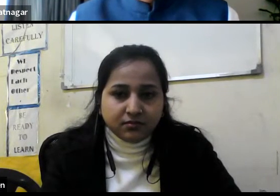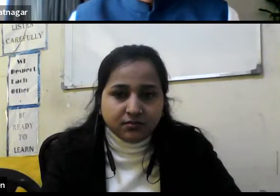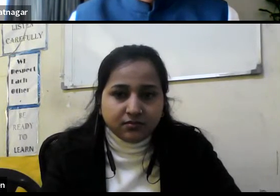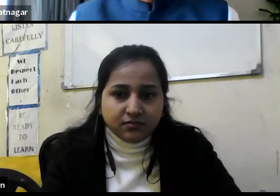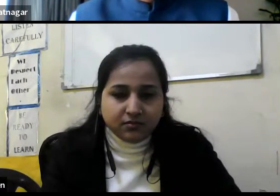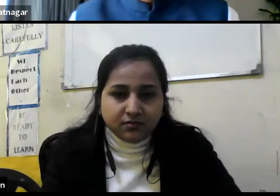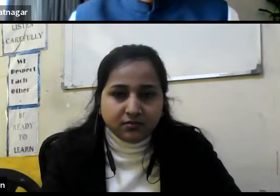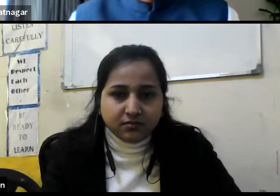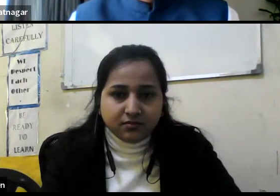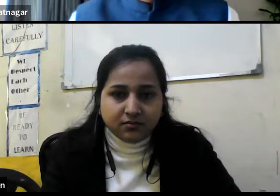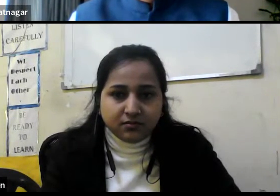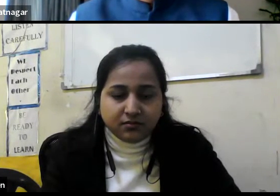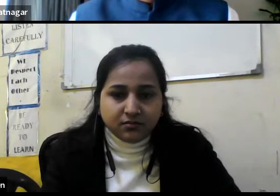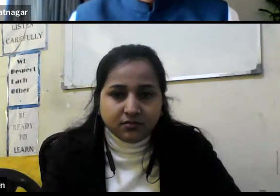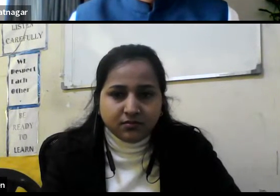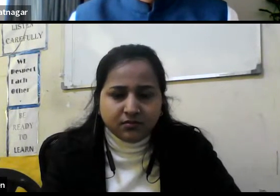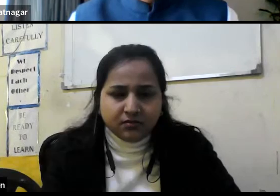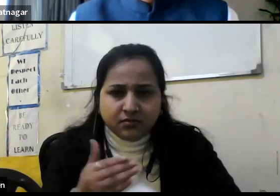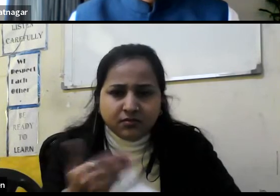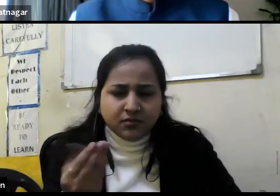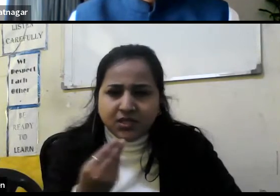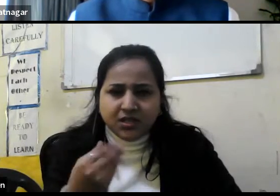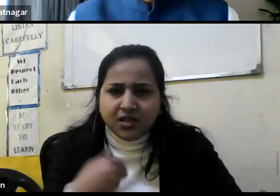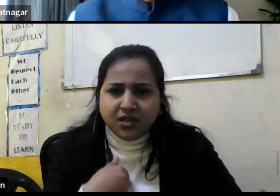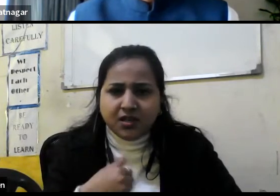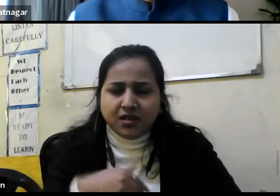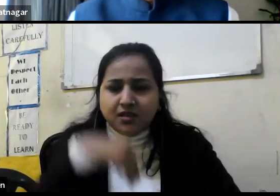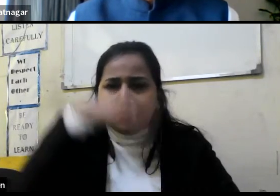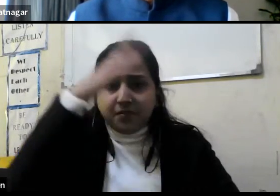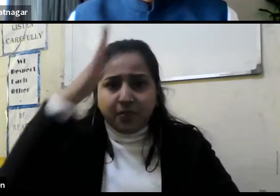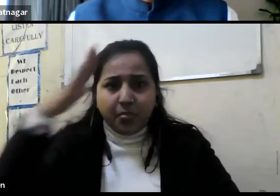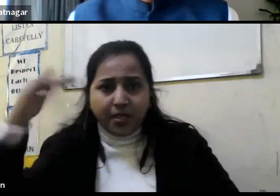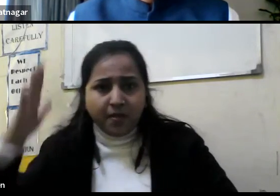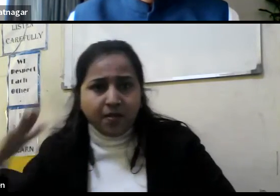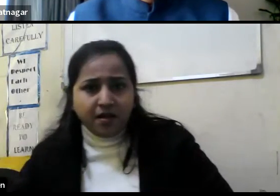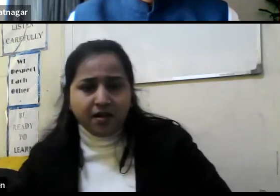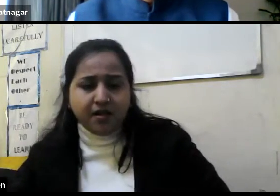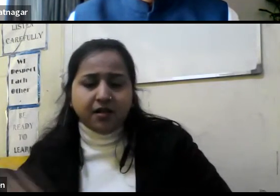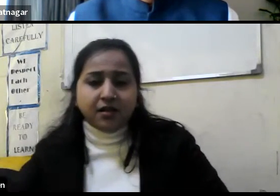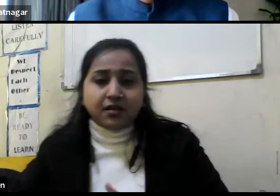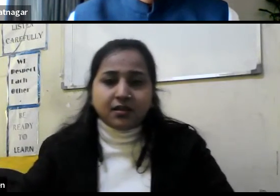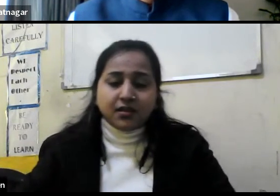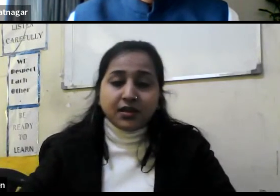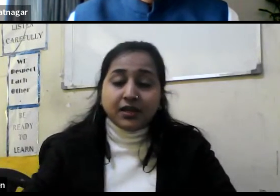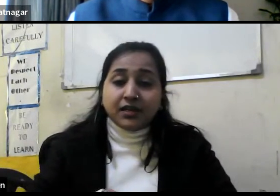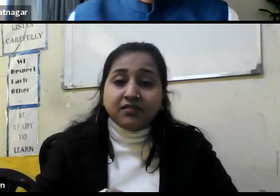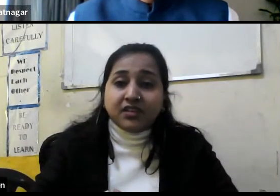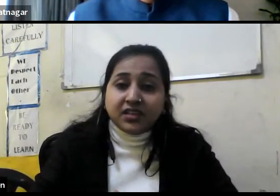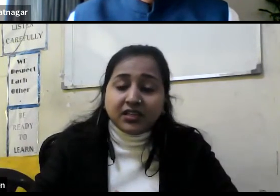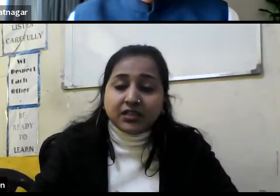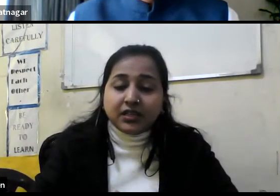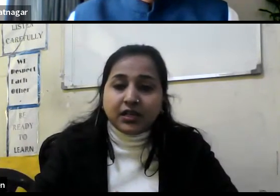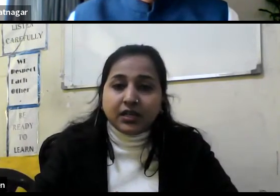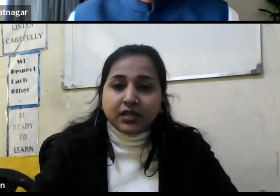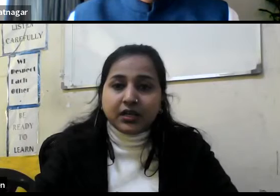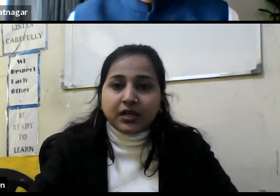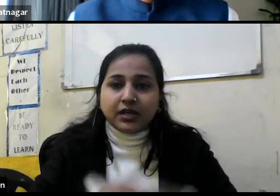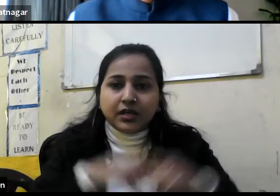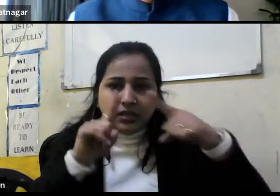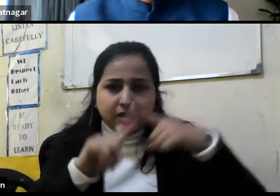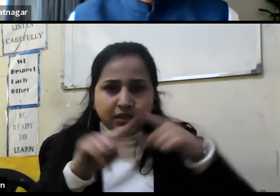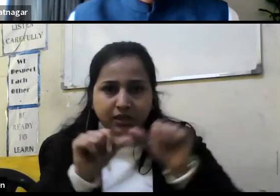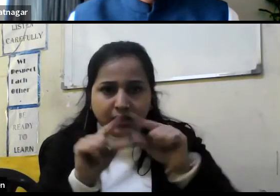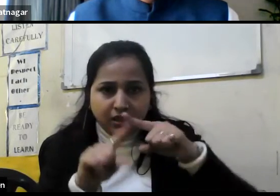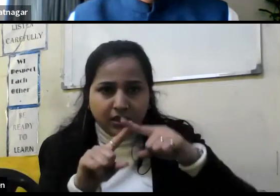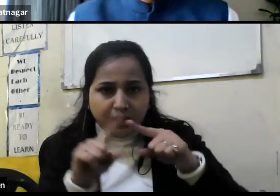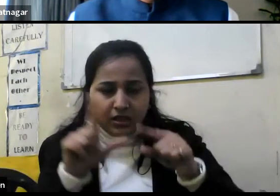जी, मैंने आजकल पहाड़ों में तत्वा हिल्स, अगर जो सुन रहे हो इस चीज को, ततवा हिल्स कुमाऊं